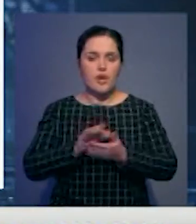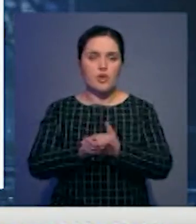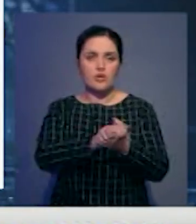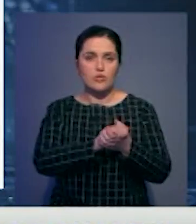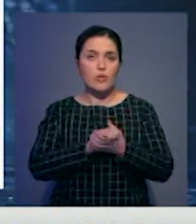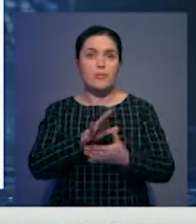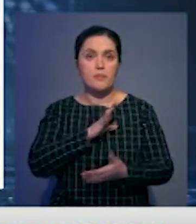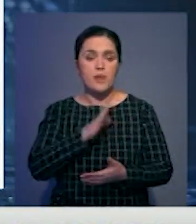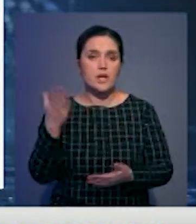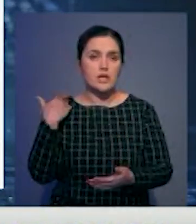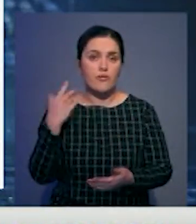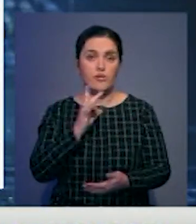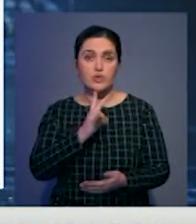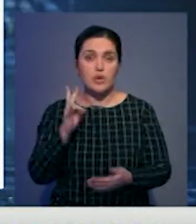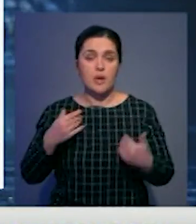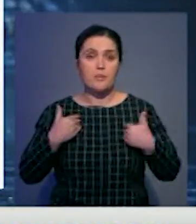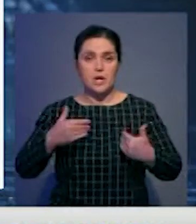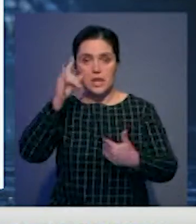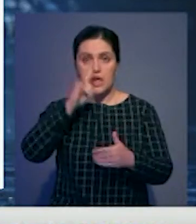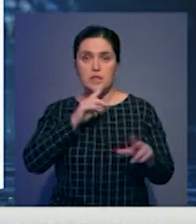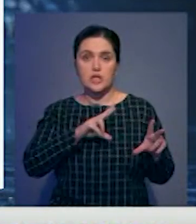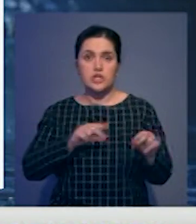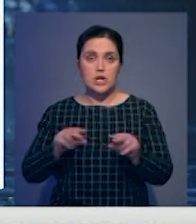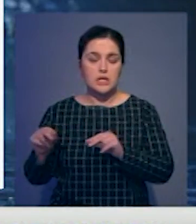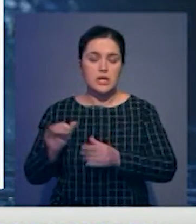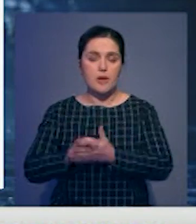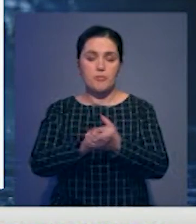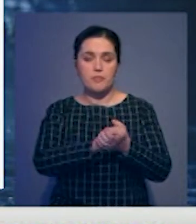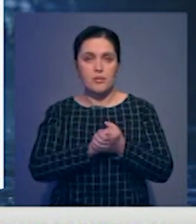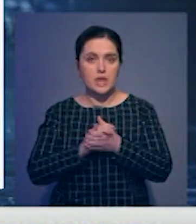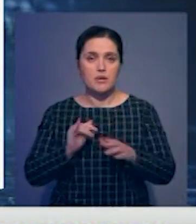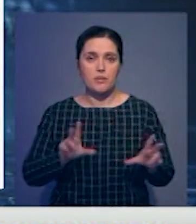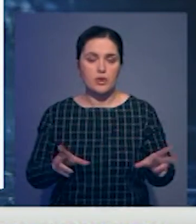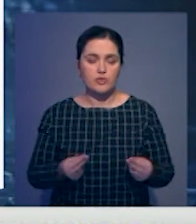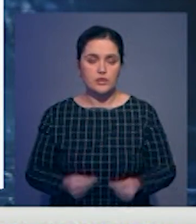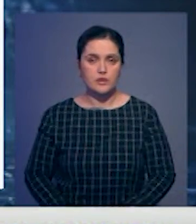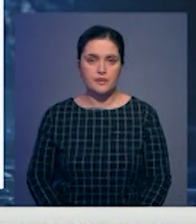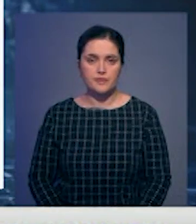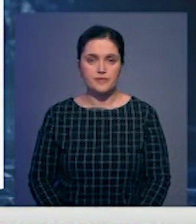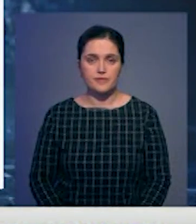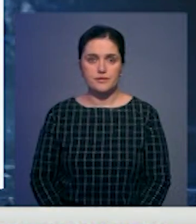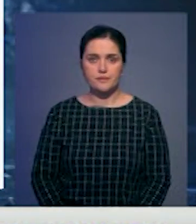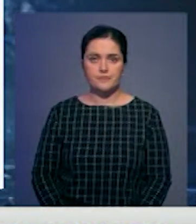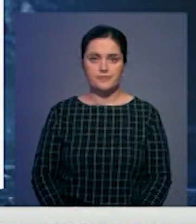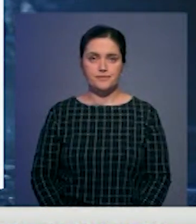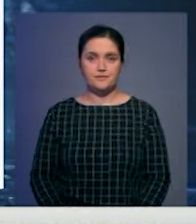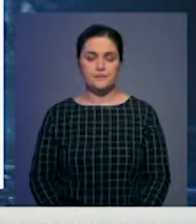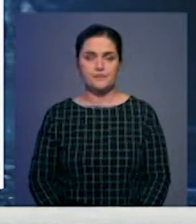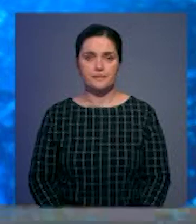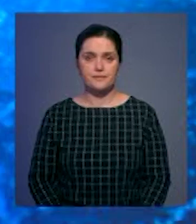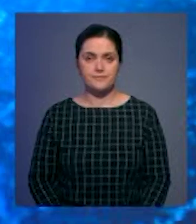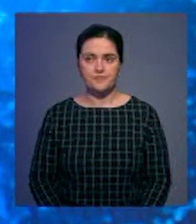единства. Нурсултан Назарбаев пожелал казахстанцам счастья, мира и благополучия.